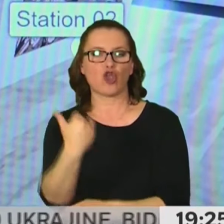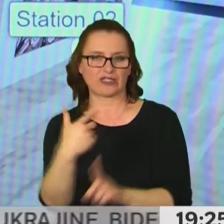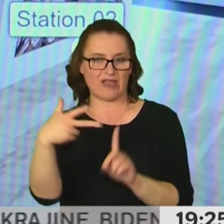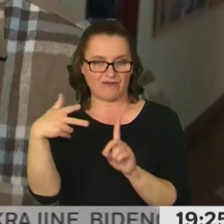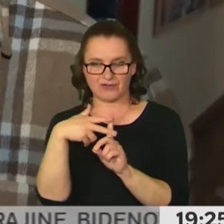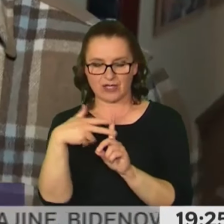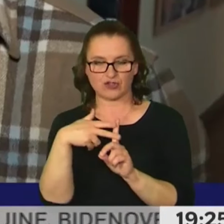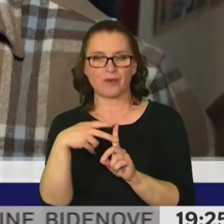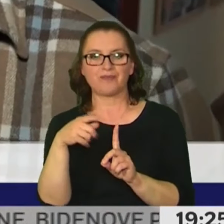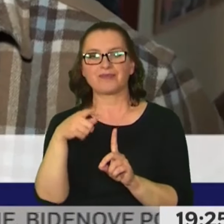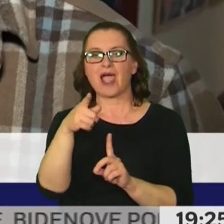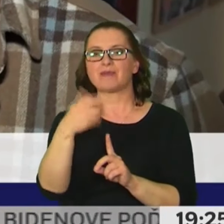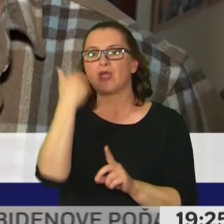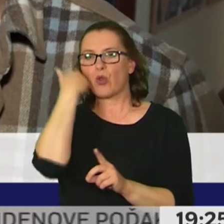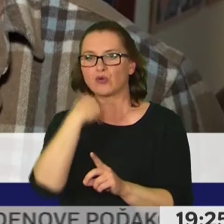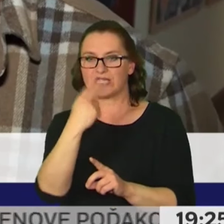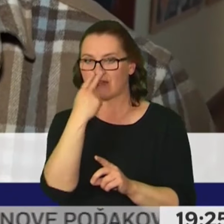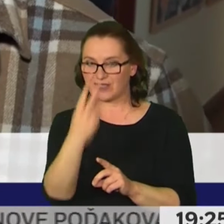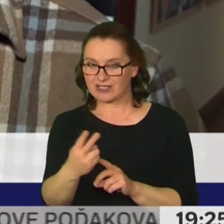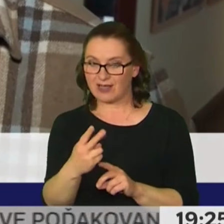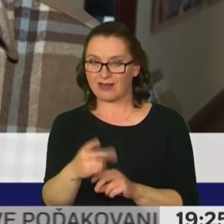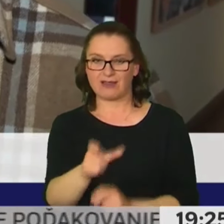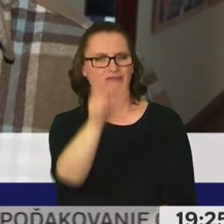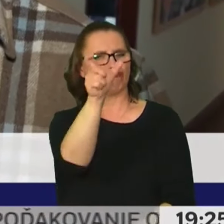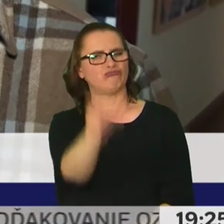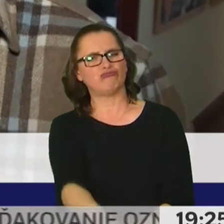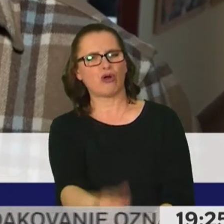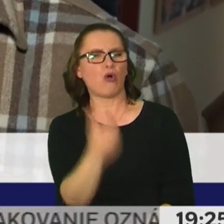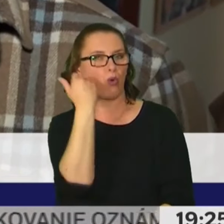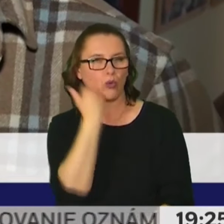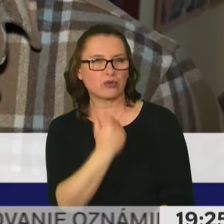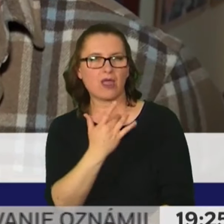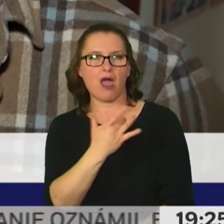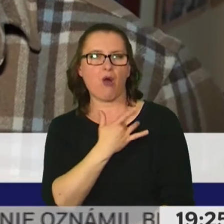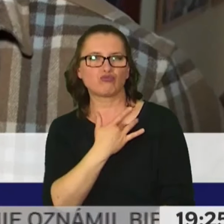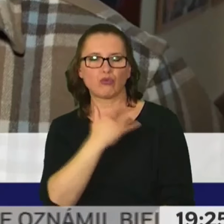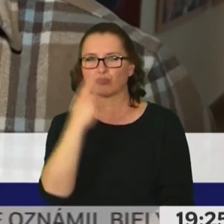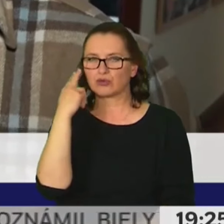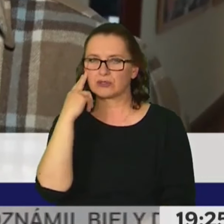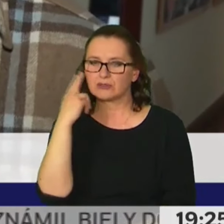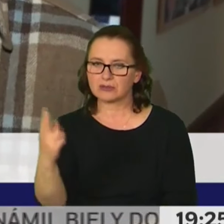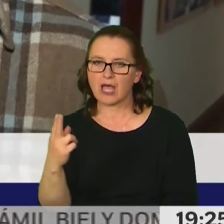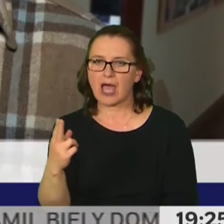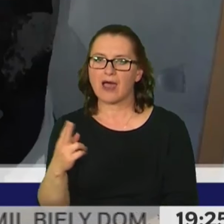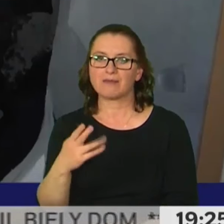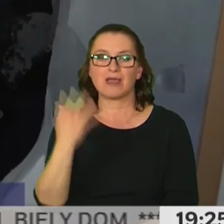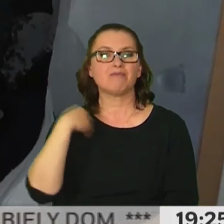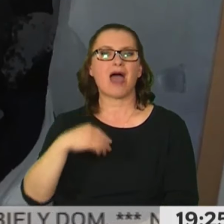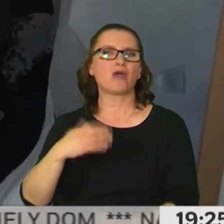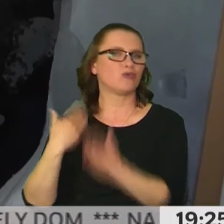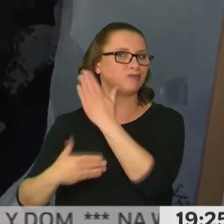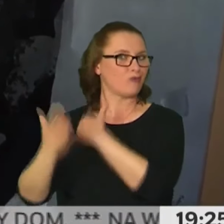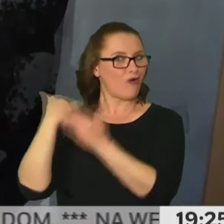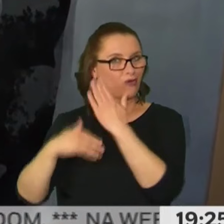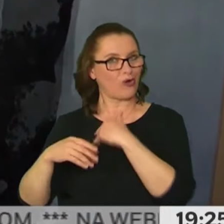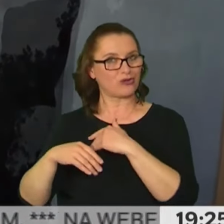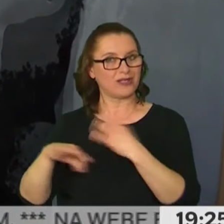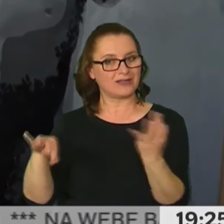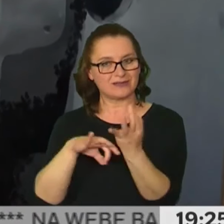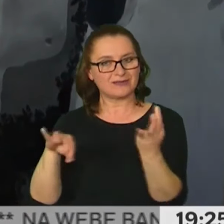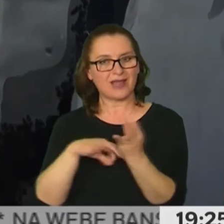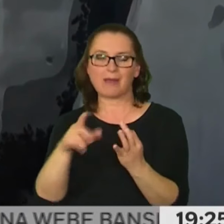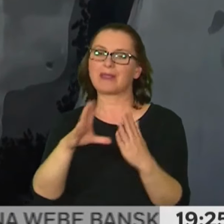Aby ľudia videli, že vlastne aj takíto ľudia, takéto osobnosti majú rómske korene, a aby si z toho zobrali nejaký